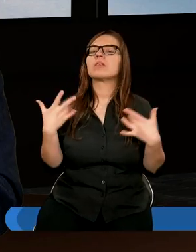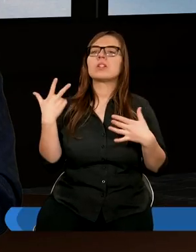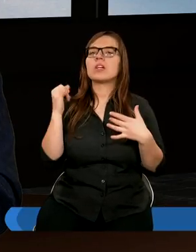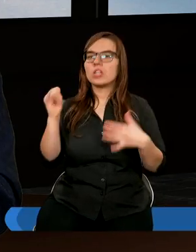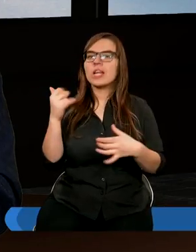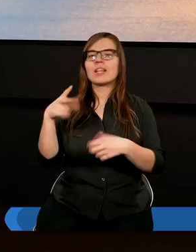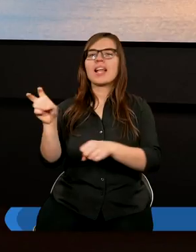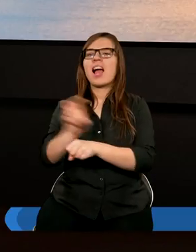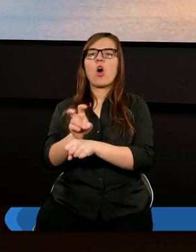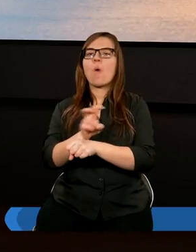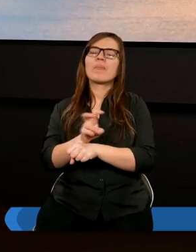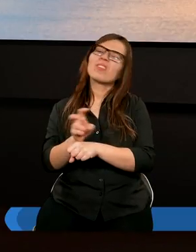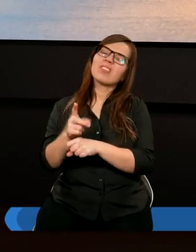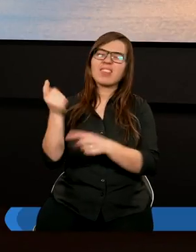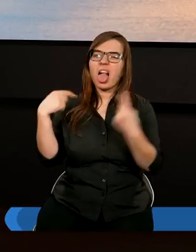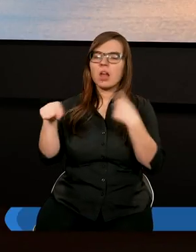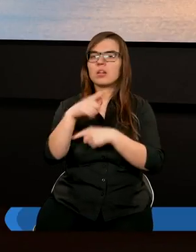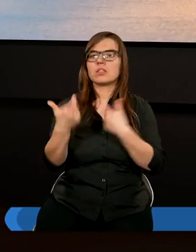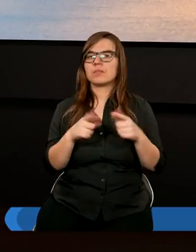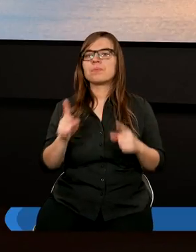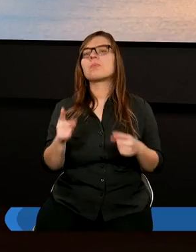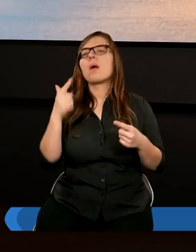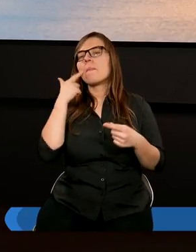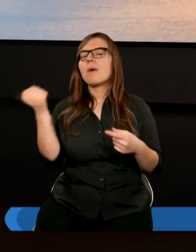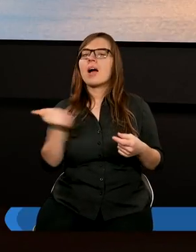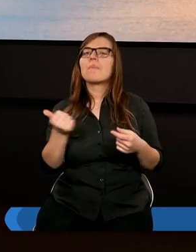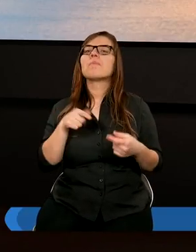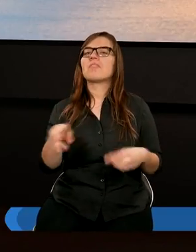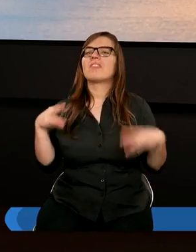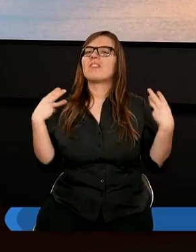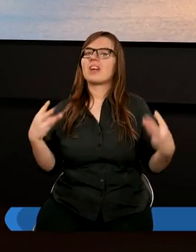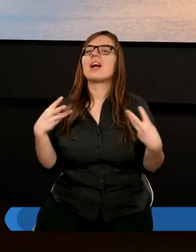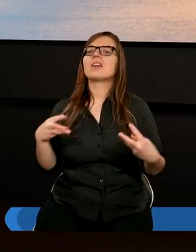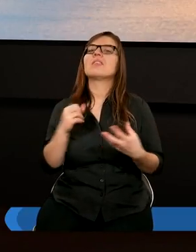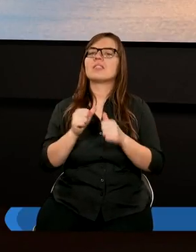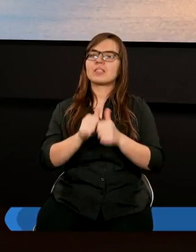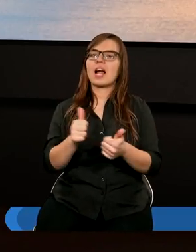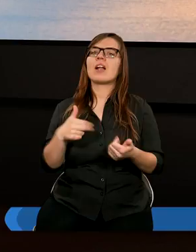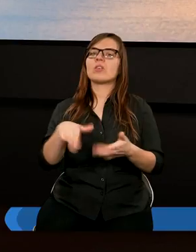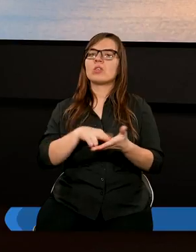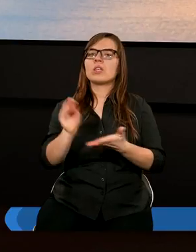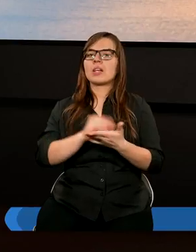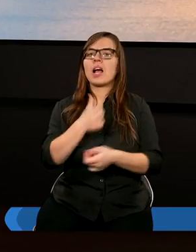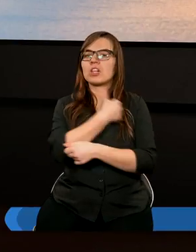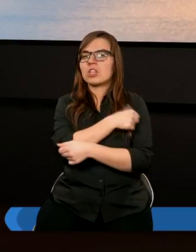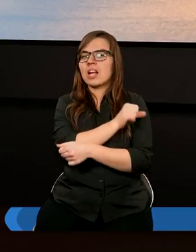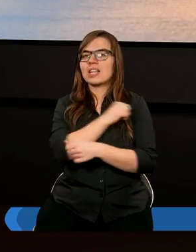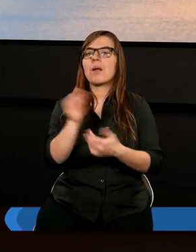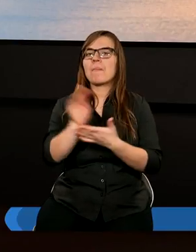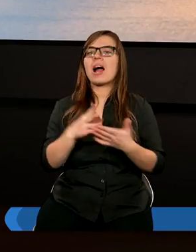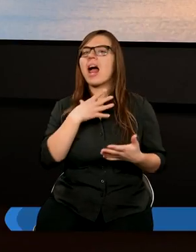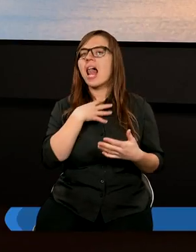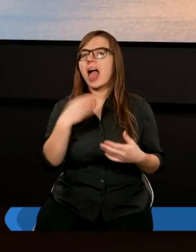kombinuje. Pamiętajmy też o tym bardzo ważnym zdaniu, które napisała chrześcijańska